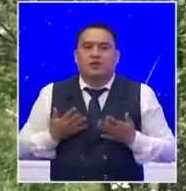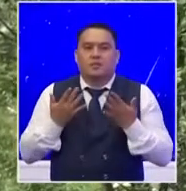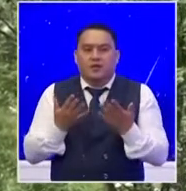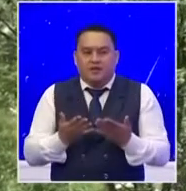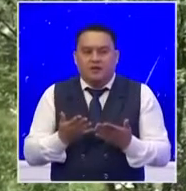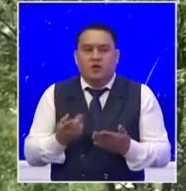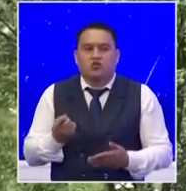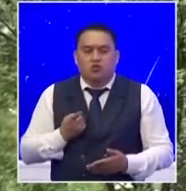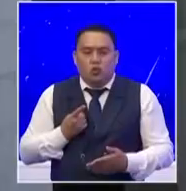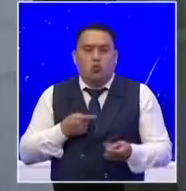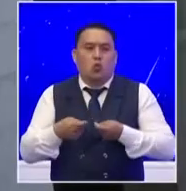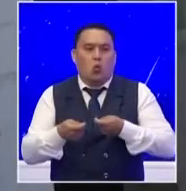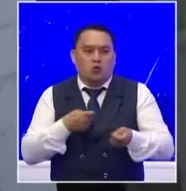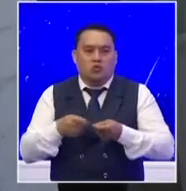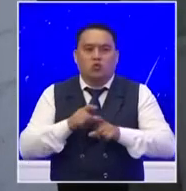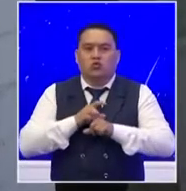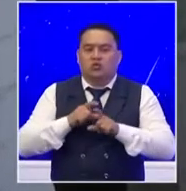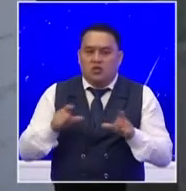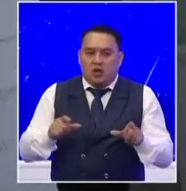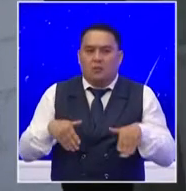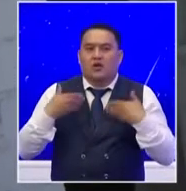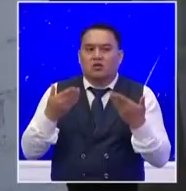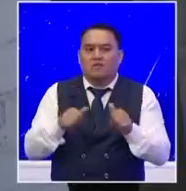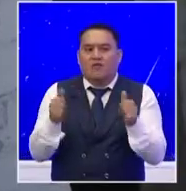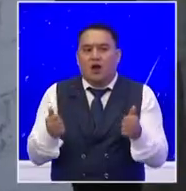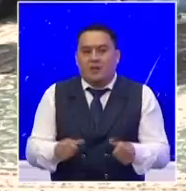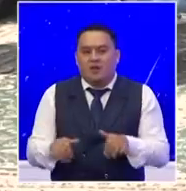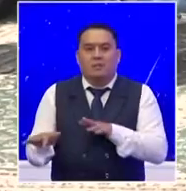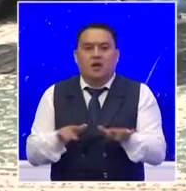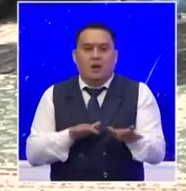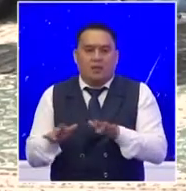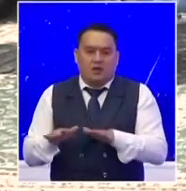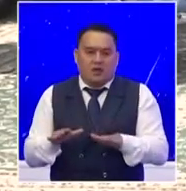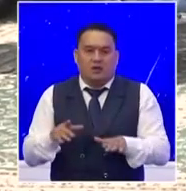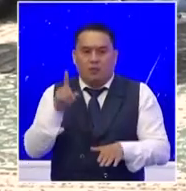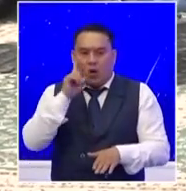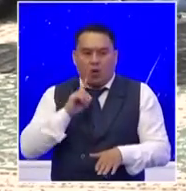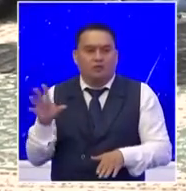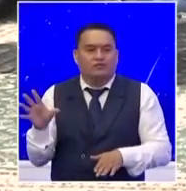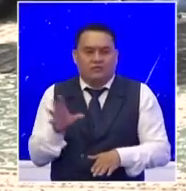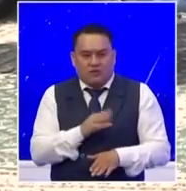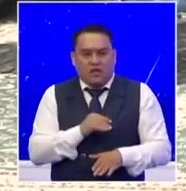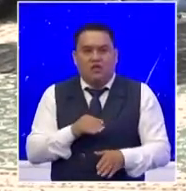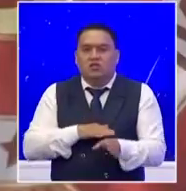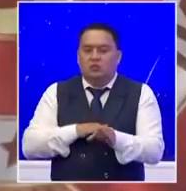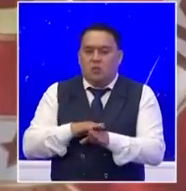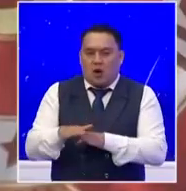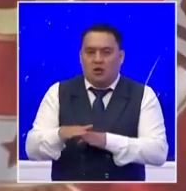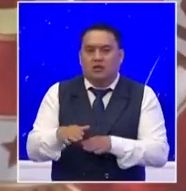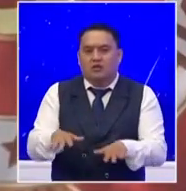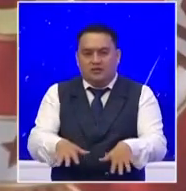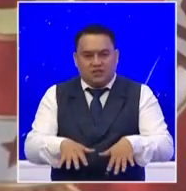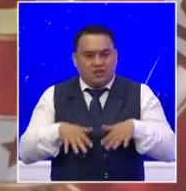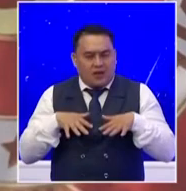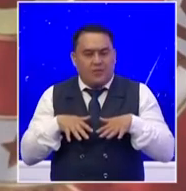Вопреки ожиданиям администрации учреждения, предложенный формат проведения мероприятия пришелся по душе всем – и исполнителям, и зрителям.